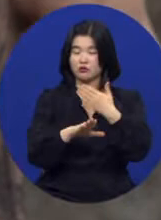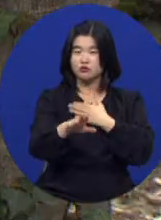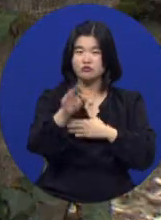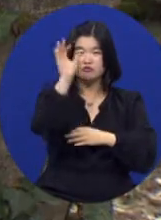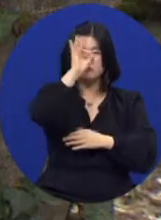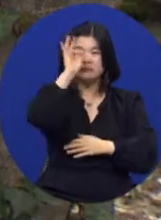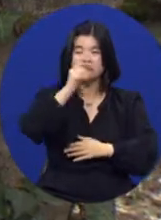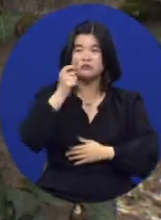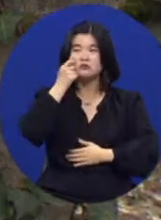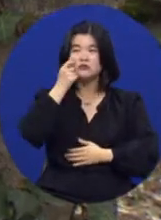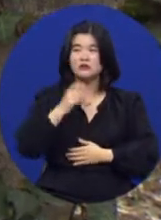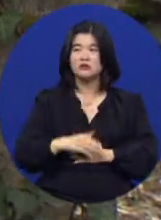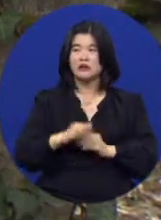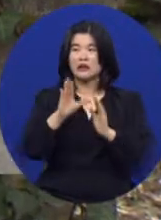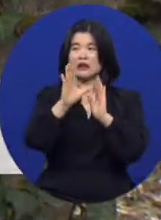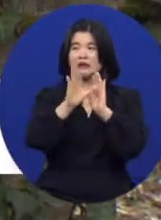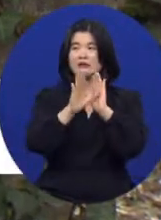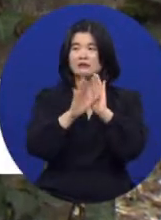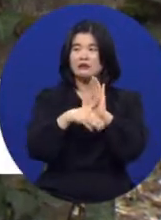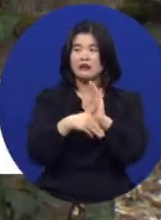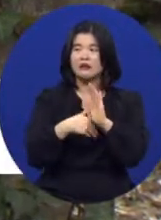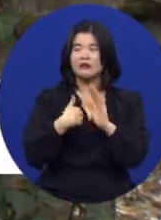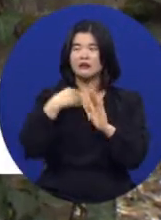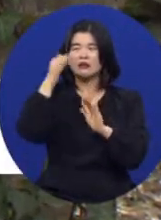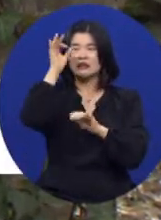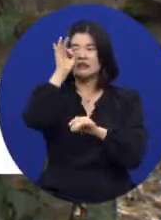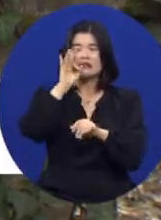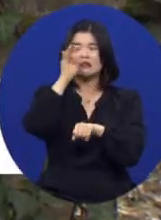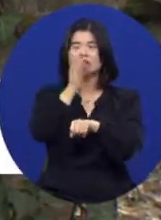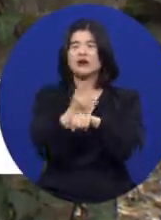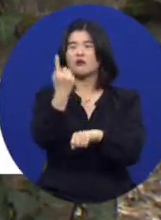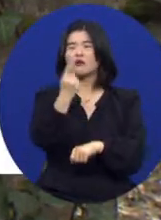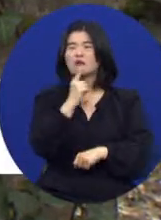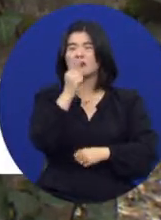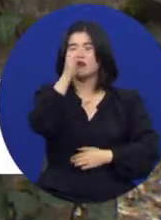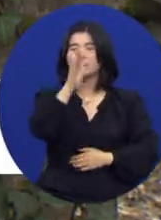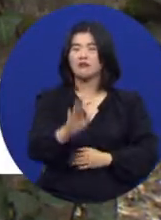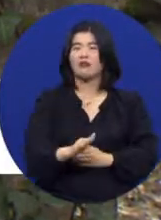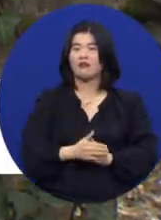행방불명됐습니다. 사람 시다사 땅상 고마이.